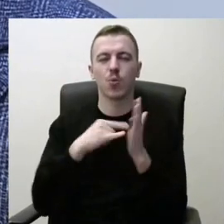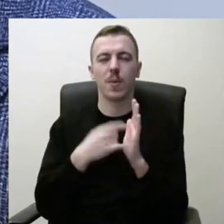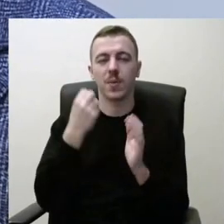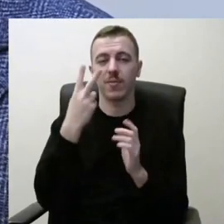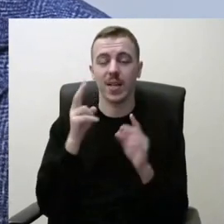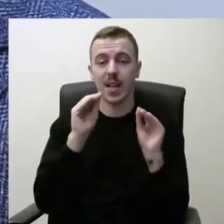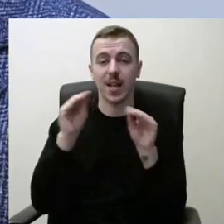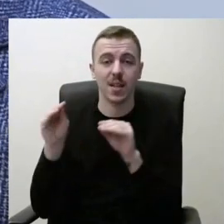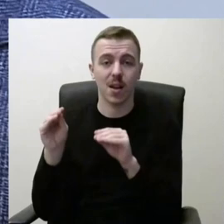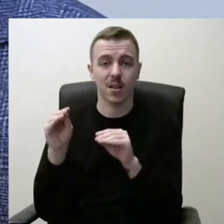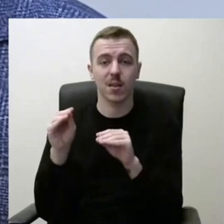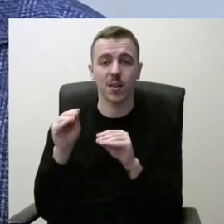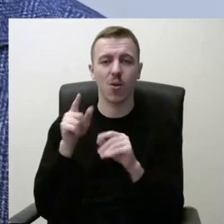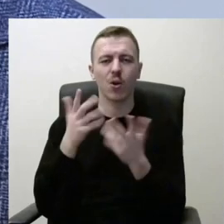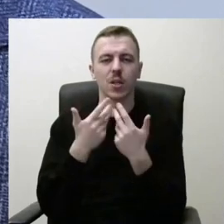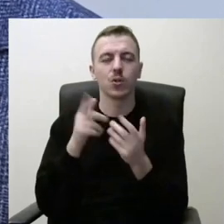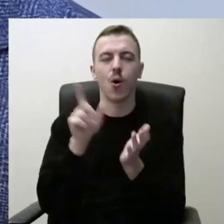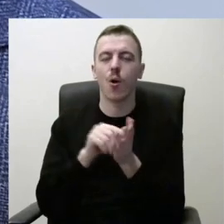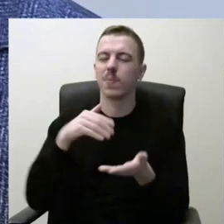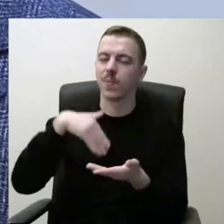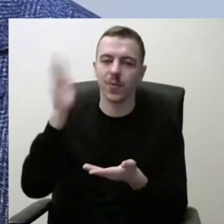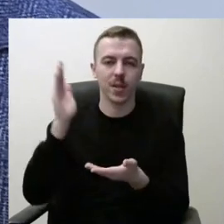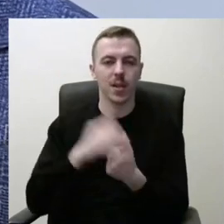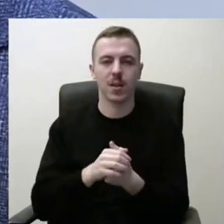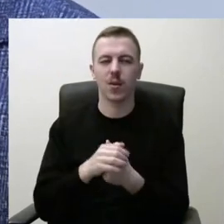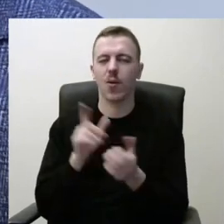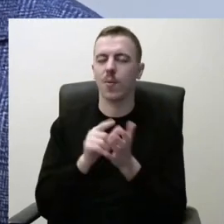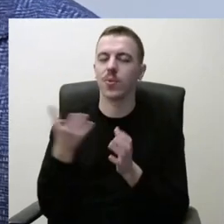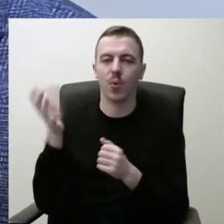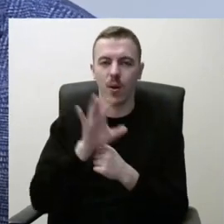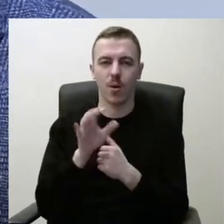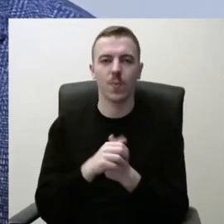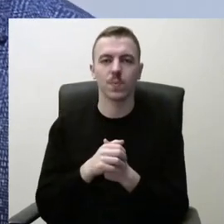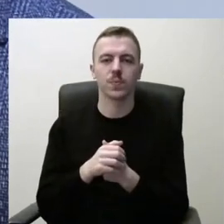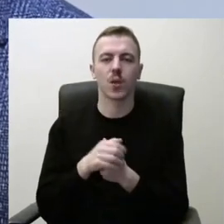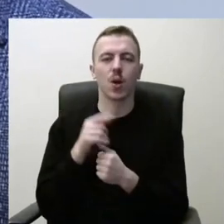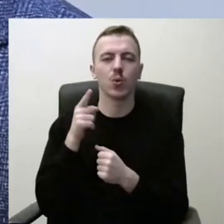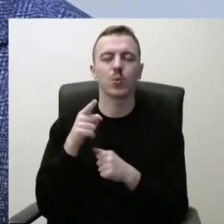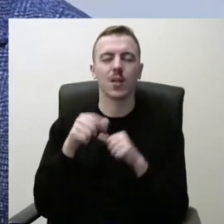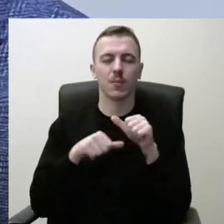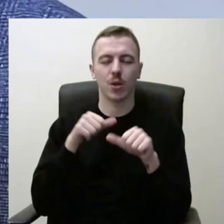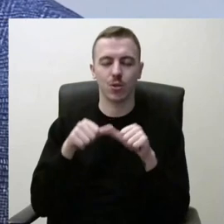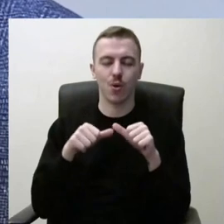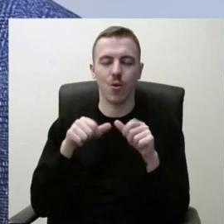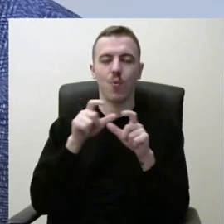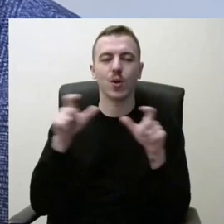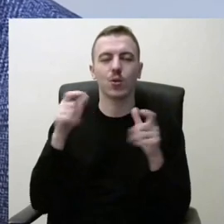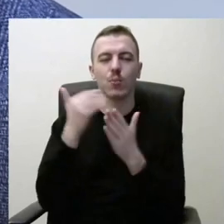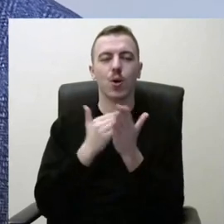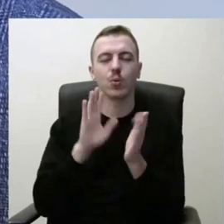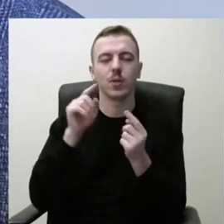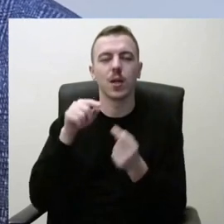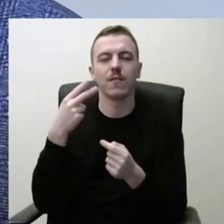jų skaičius turėtų didėti, jų turėtų būti žymiai daugiau. Tūkstantmečio mokyklo programoje Kaunui bus skiriama apie 20